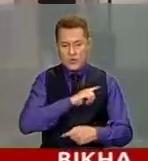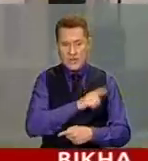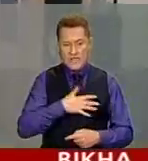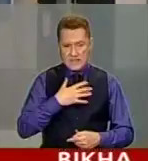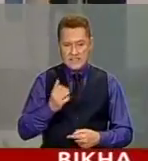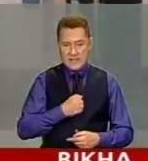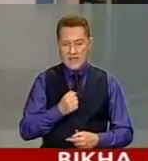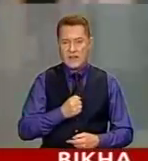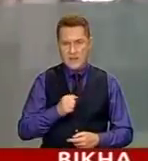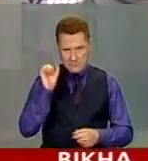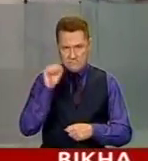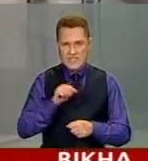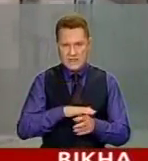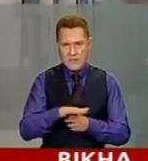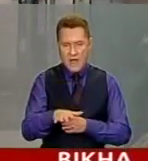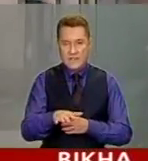звик. Коли